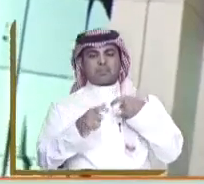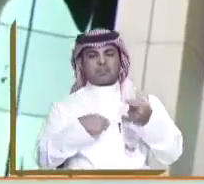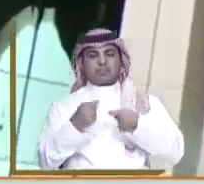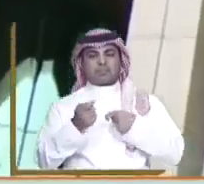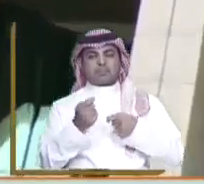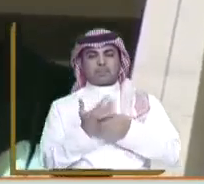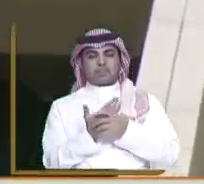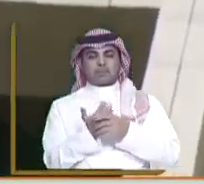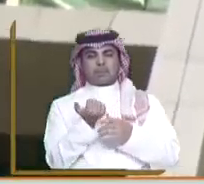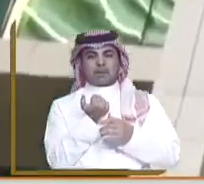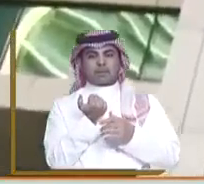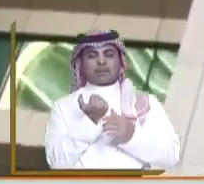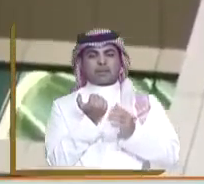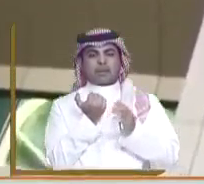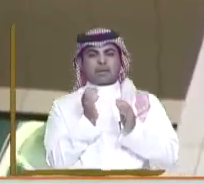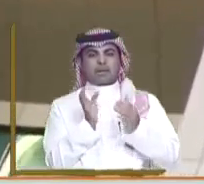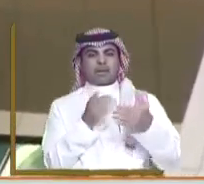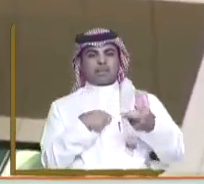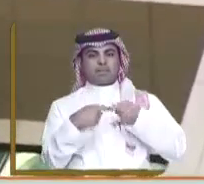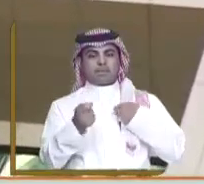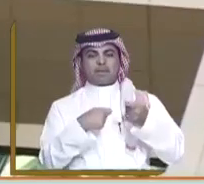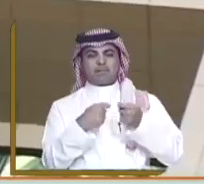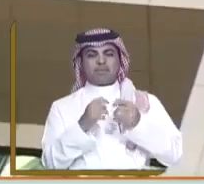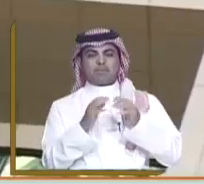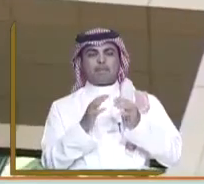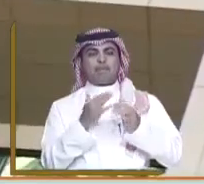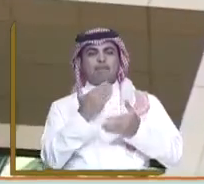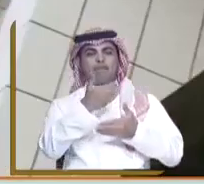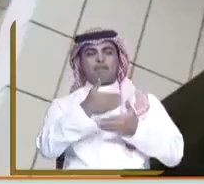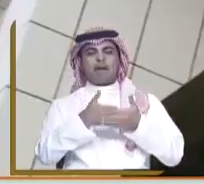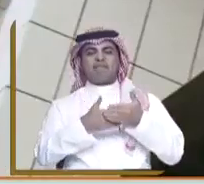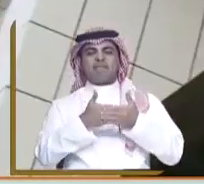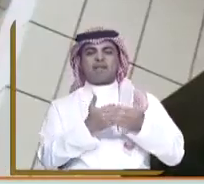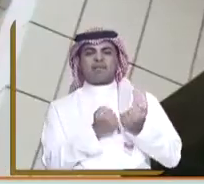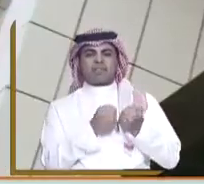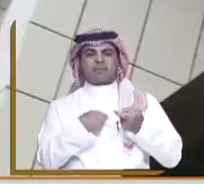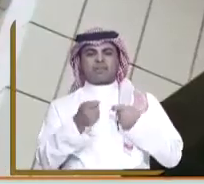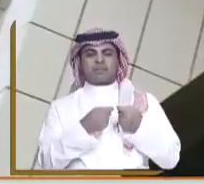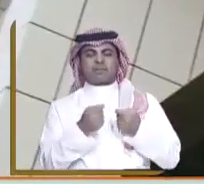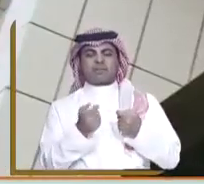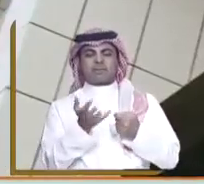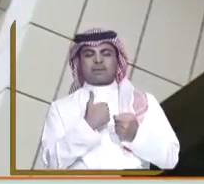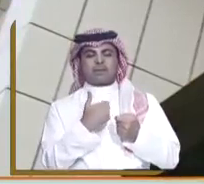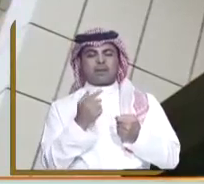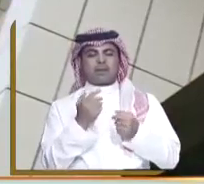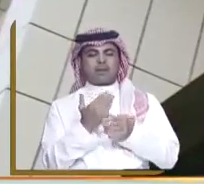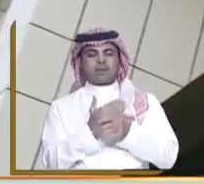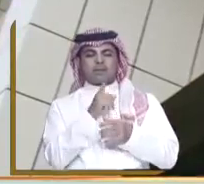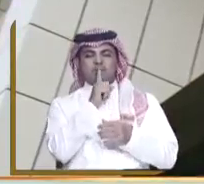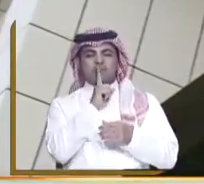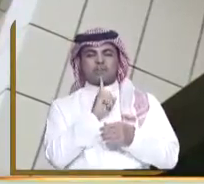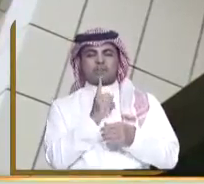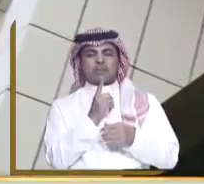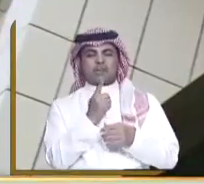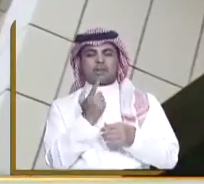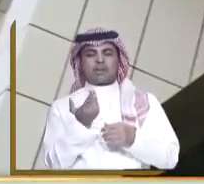محافظ استثماريه في السوق الى 24 الف و273 سيده خلال الربع الثاني من